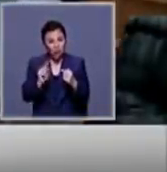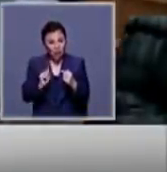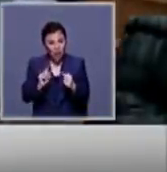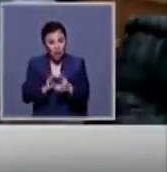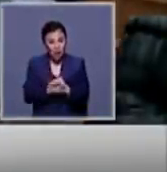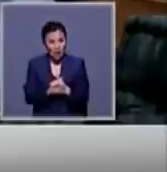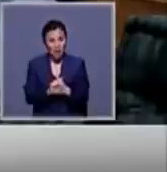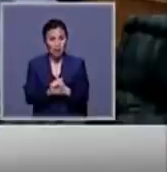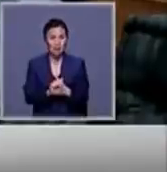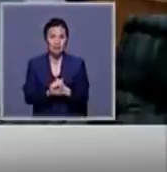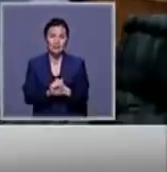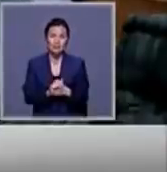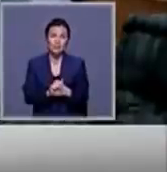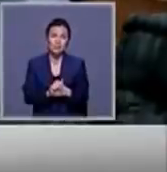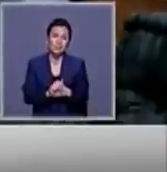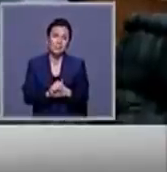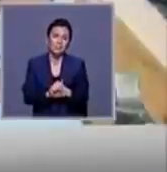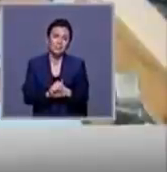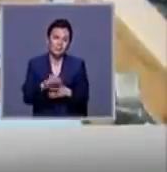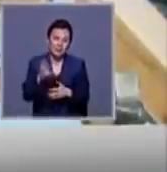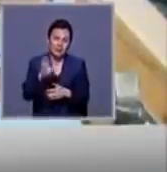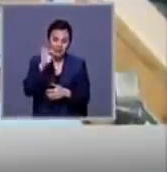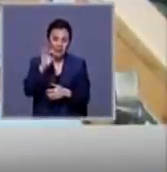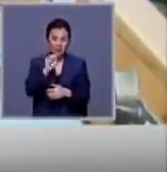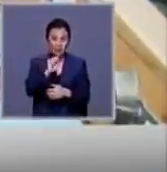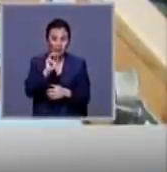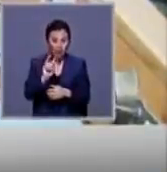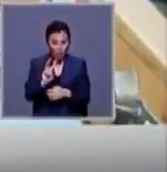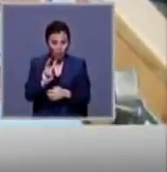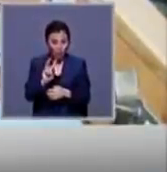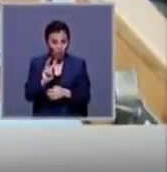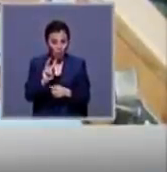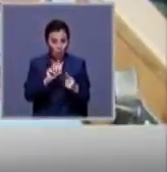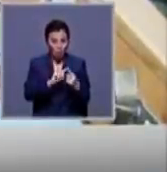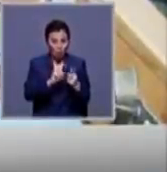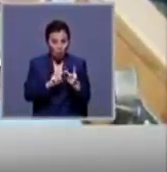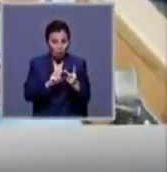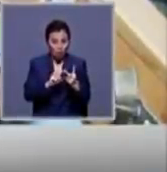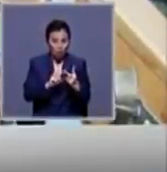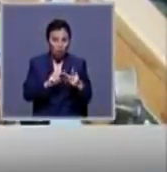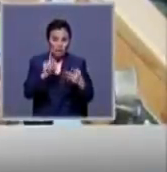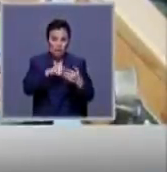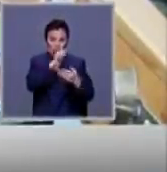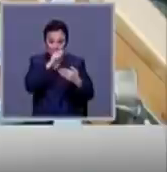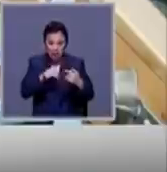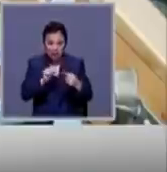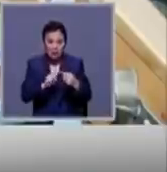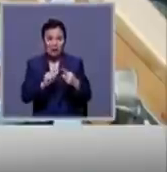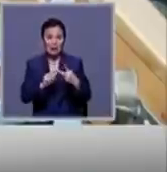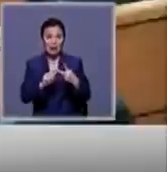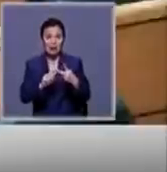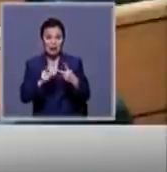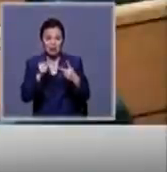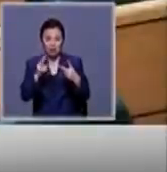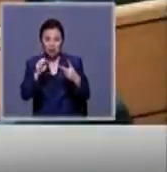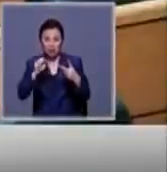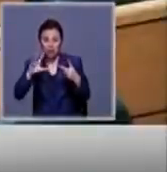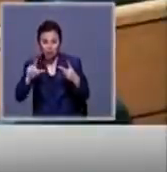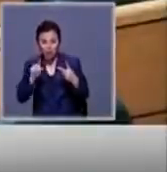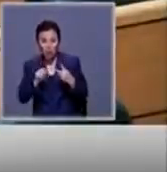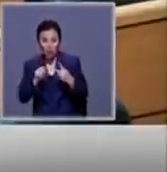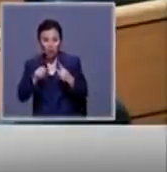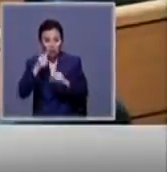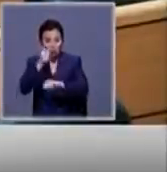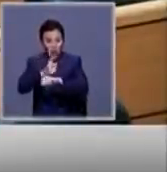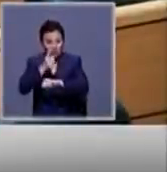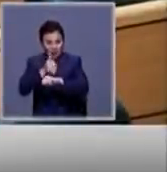ป็นแคนดิเดตแล้วจะต้องมาเลือกสวสมมติ ค่ะ สมมติคสช.หัวหน้า